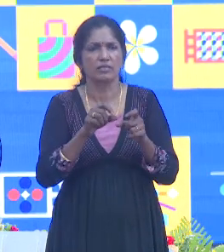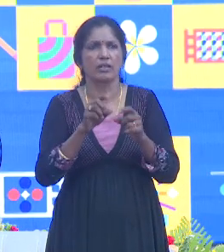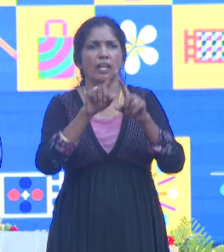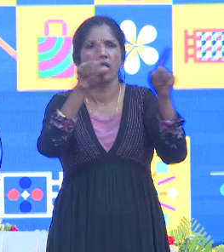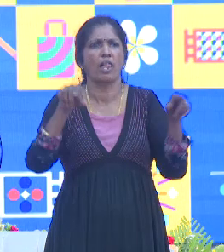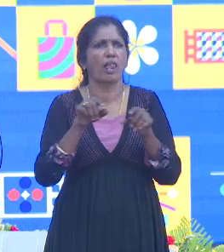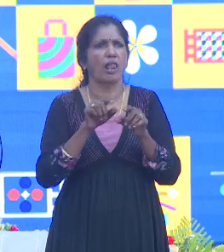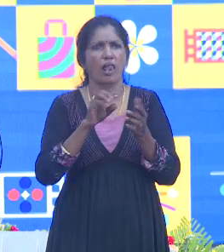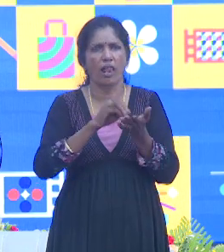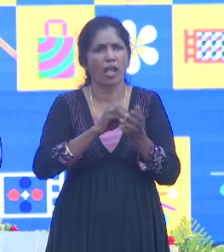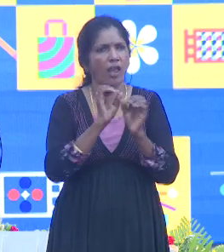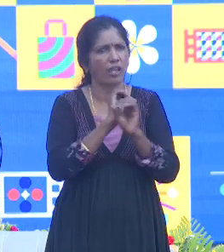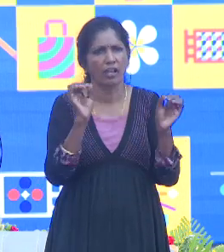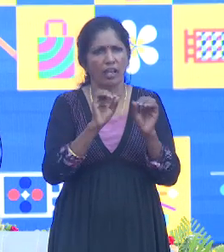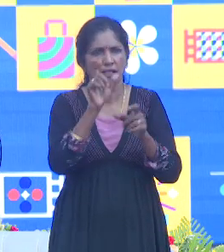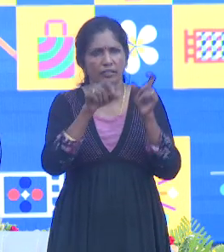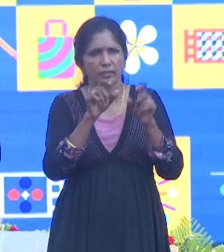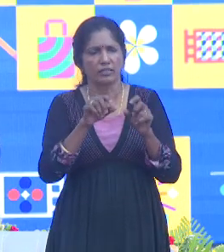ഭൂരഹിതരായ ഇതര വിഭാഗങ്ങളെയും